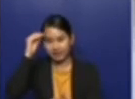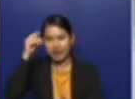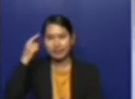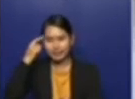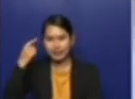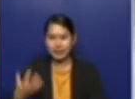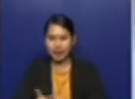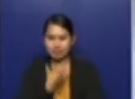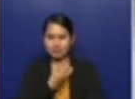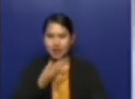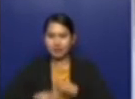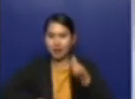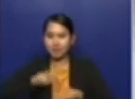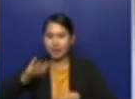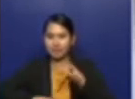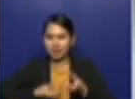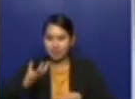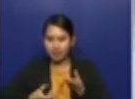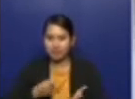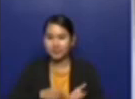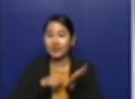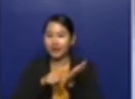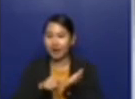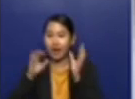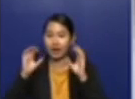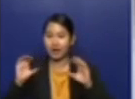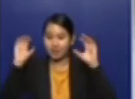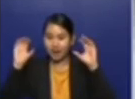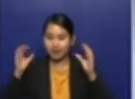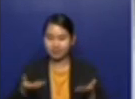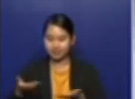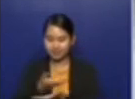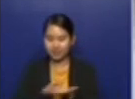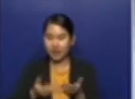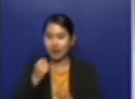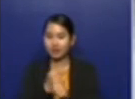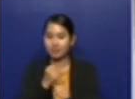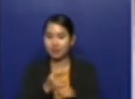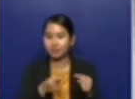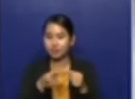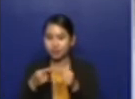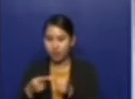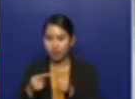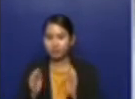เพื่อนำเสนอรัฐบาลในการพิจารณาดำเนินการต่อไปขอขอบคุณครับ